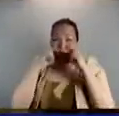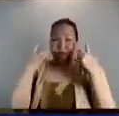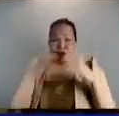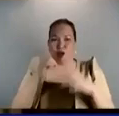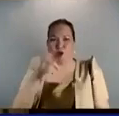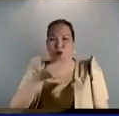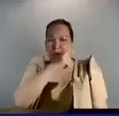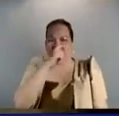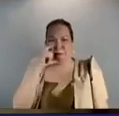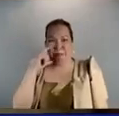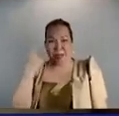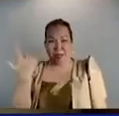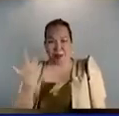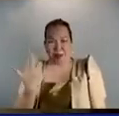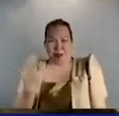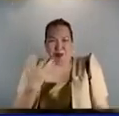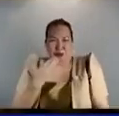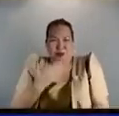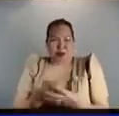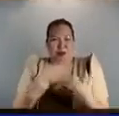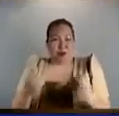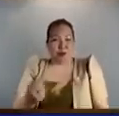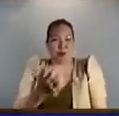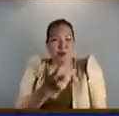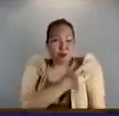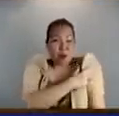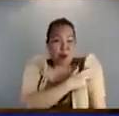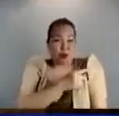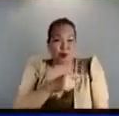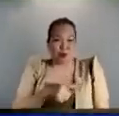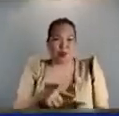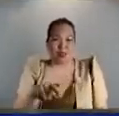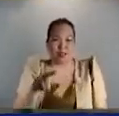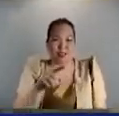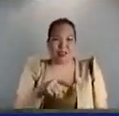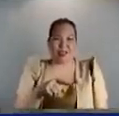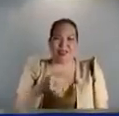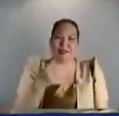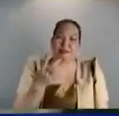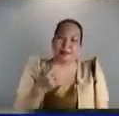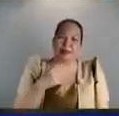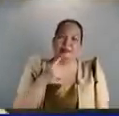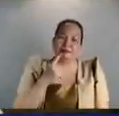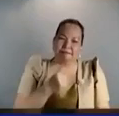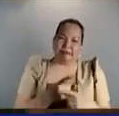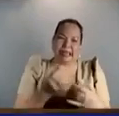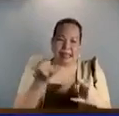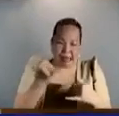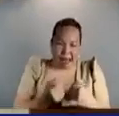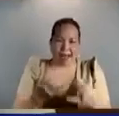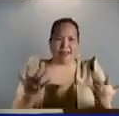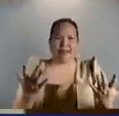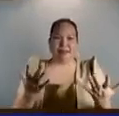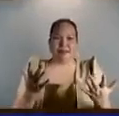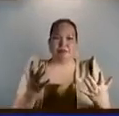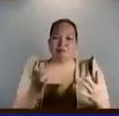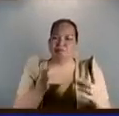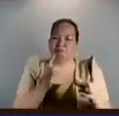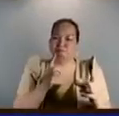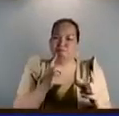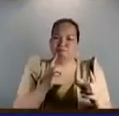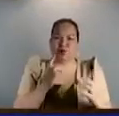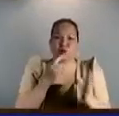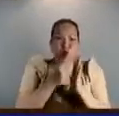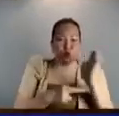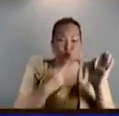Pero ito na masasabi natin, partner, na the last official act na, di ba? Ni outgoing President Duterte